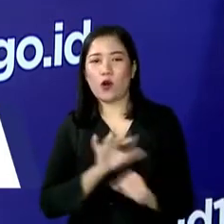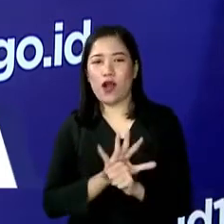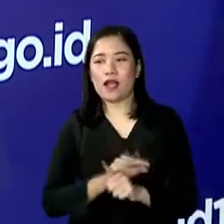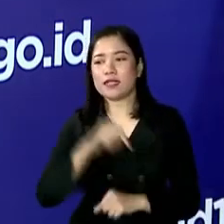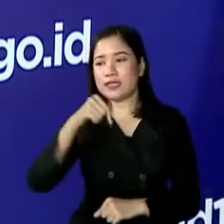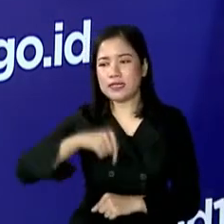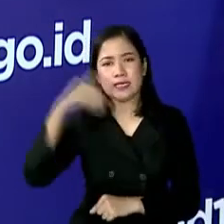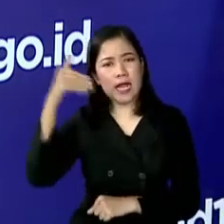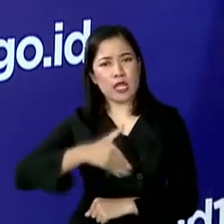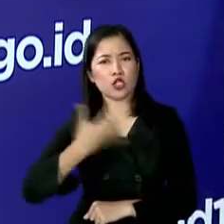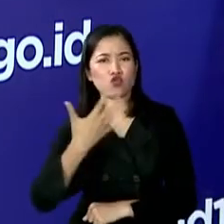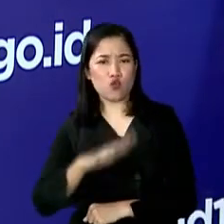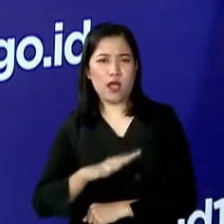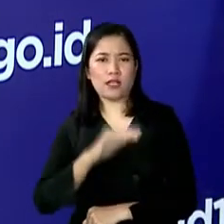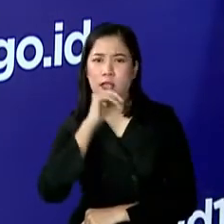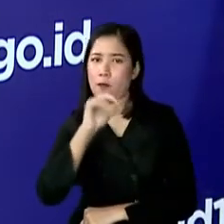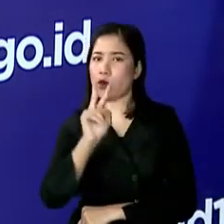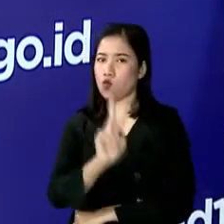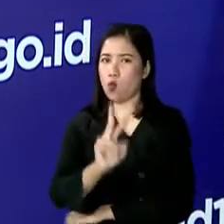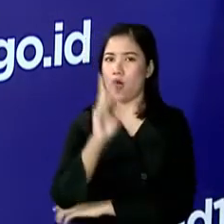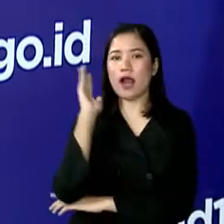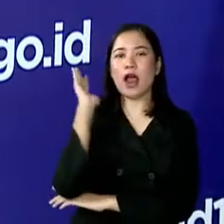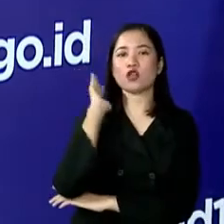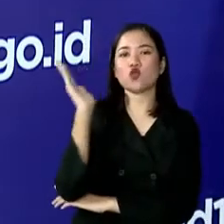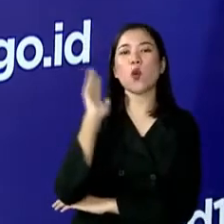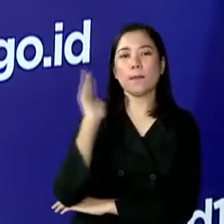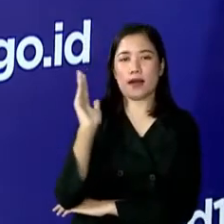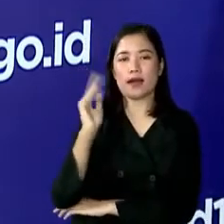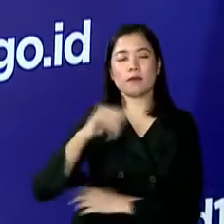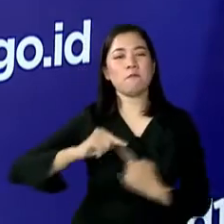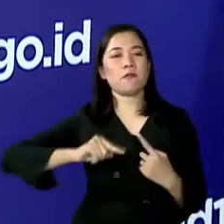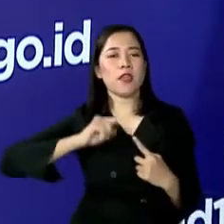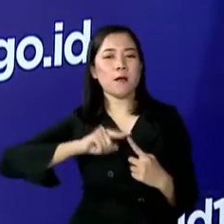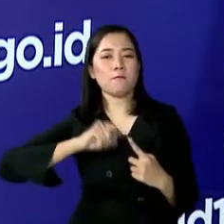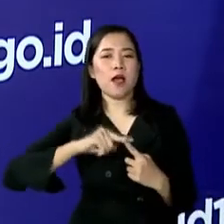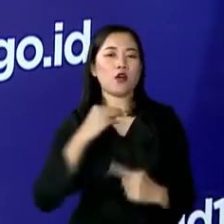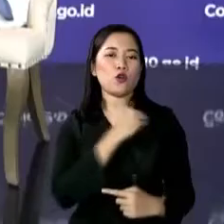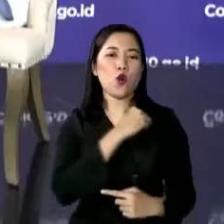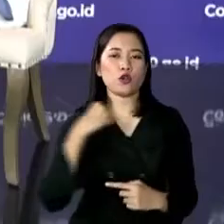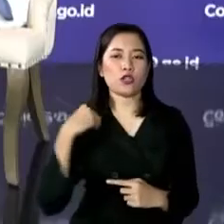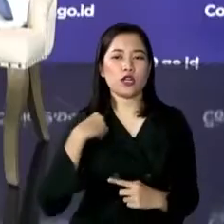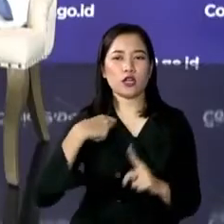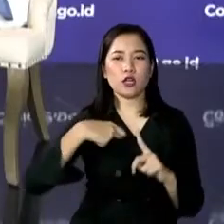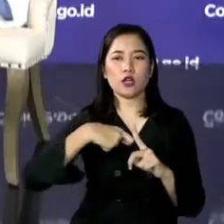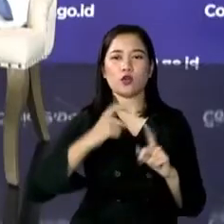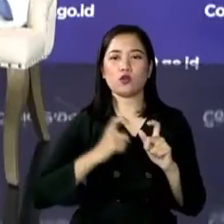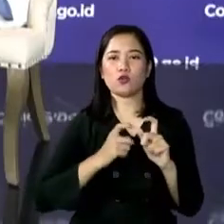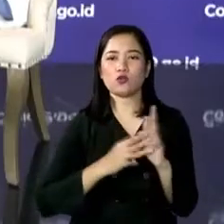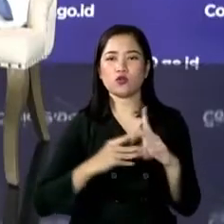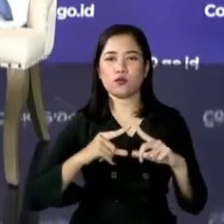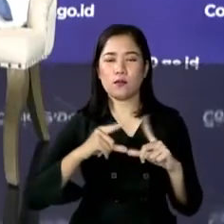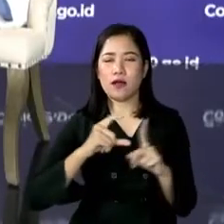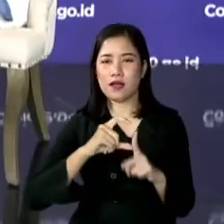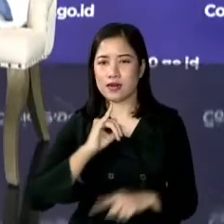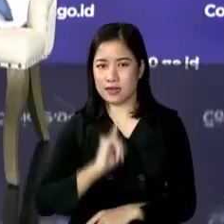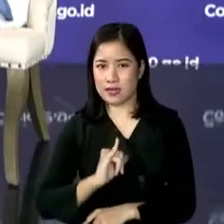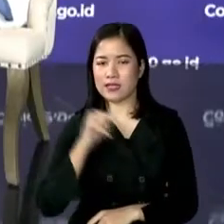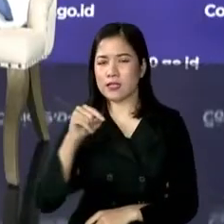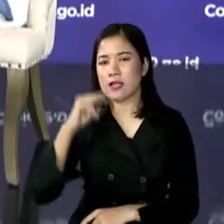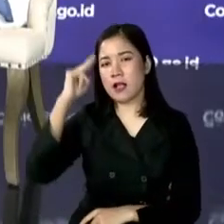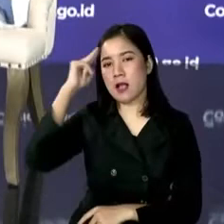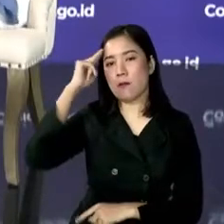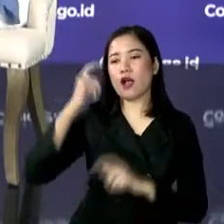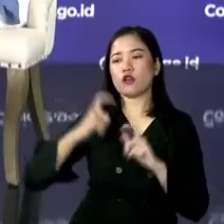hadir di studio siang hari ini dua narasumber narasumber pertama dokter kusmedi priharto sp.ot m.kes kepala